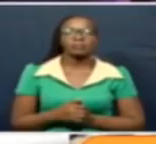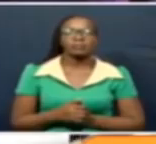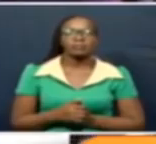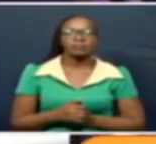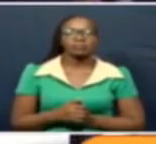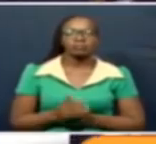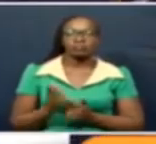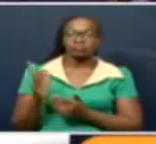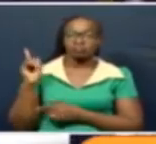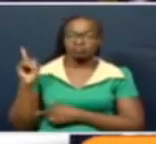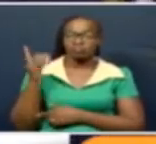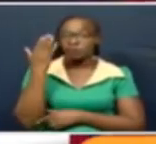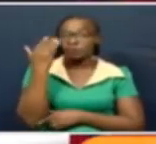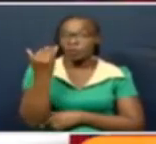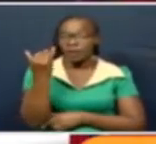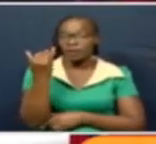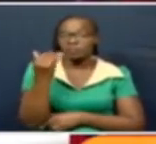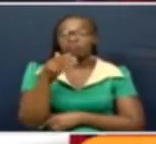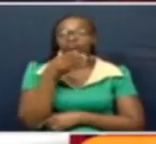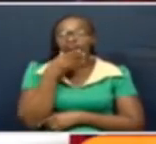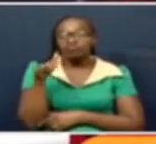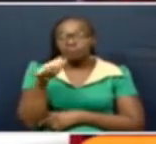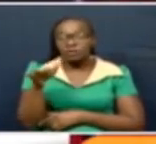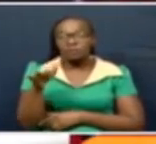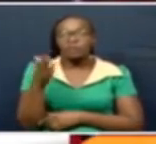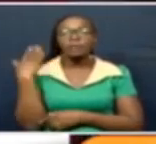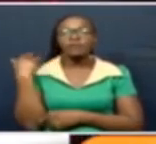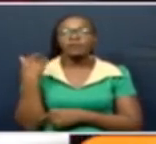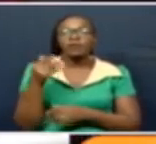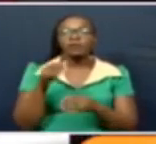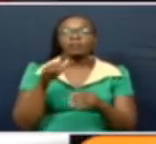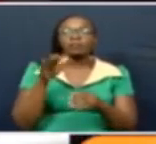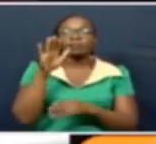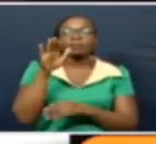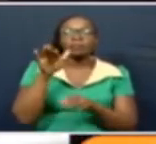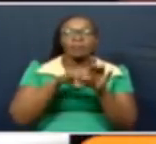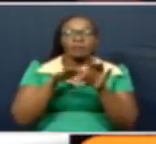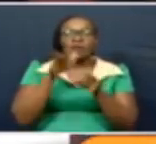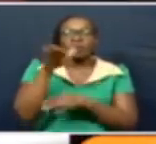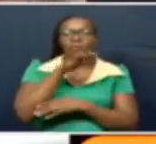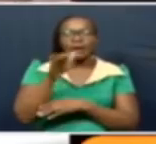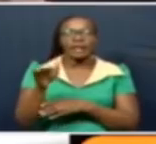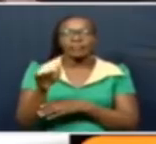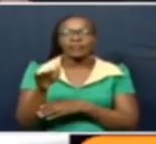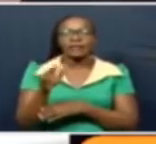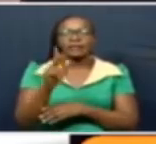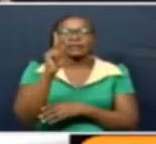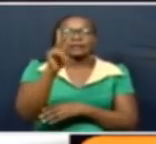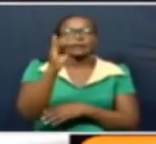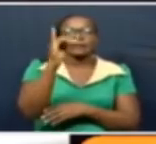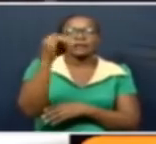Hii ni kwa sababu mwendazake aliwahi kuwa mbunge wa eneo hili la Kiharu.